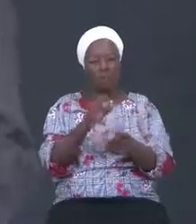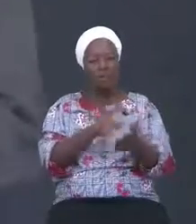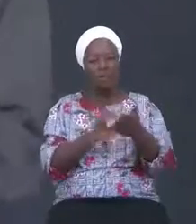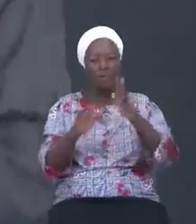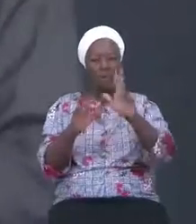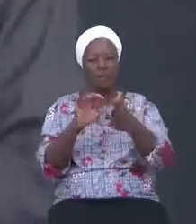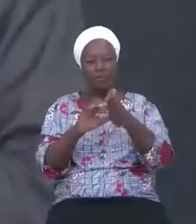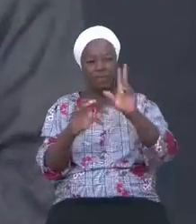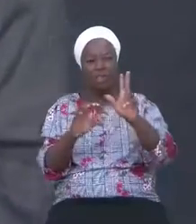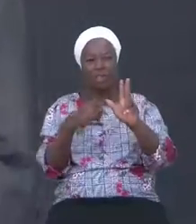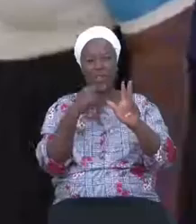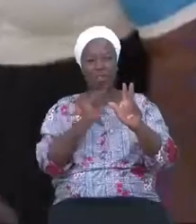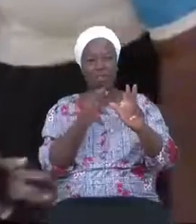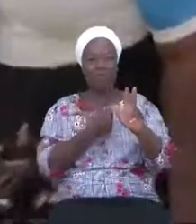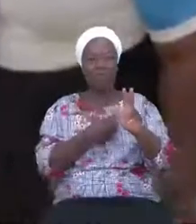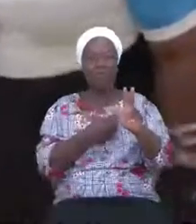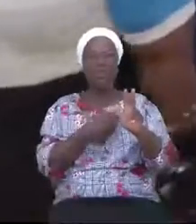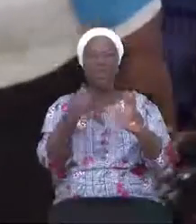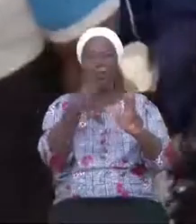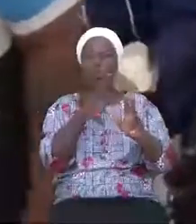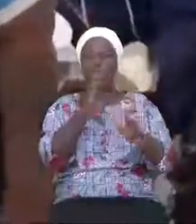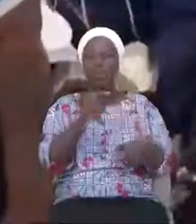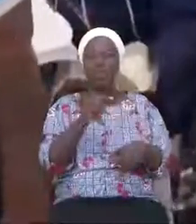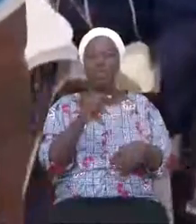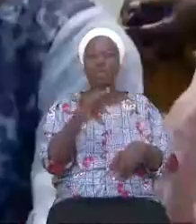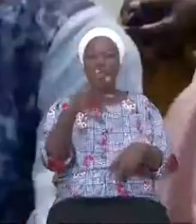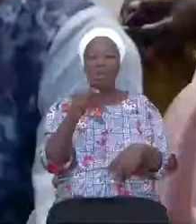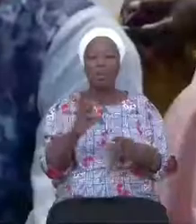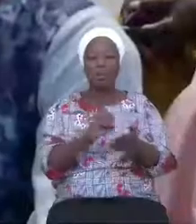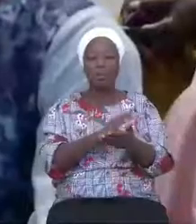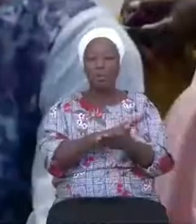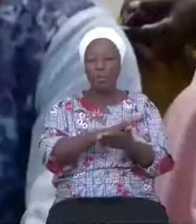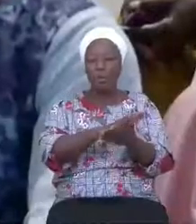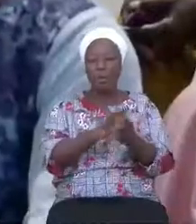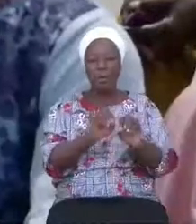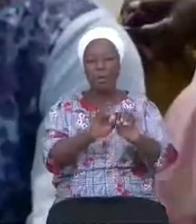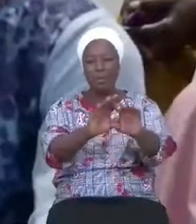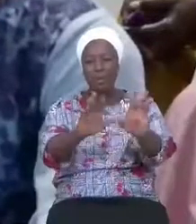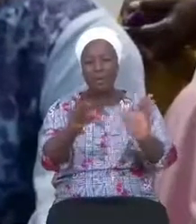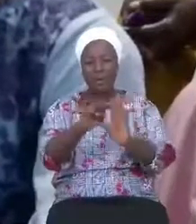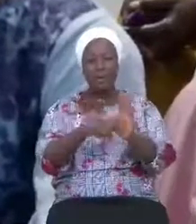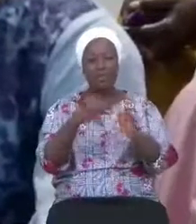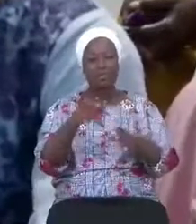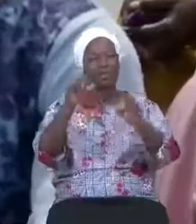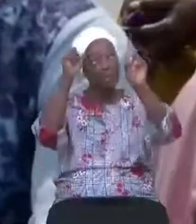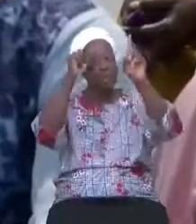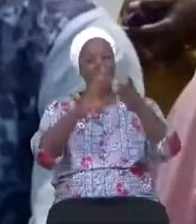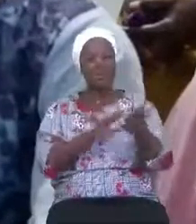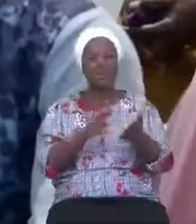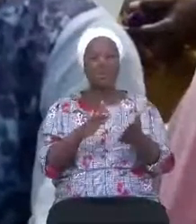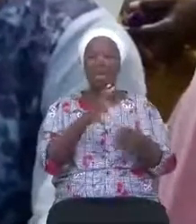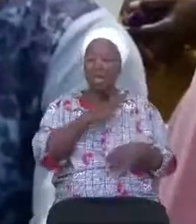Verset 3 nous dit, et qui, étant le reflet de sa gloire,